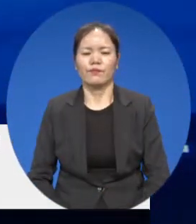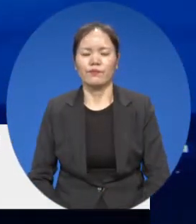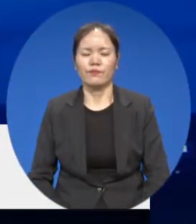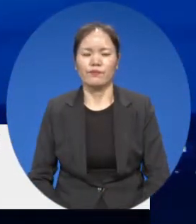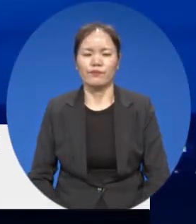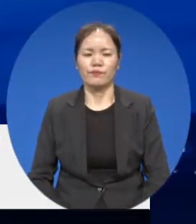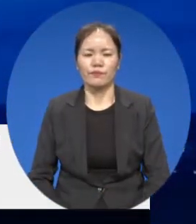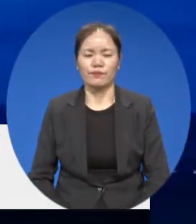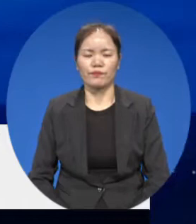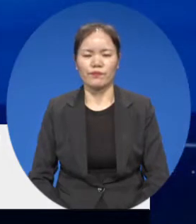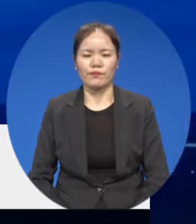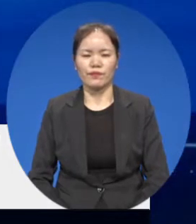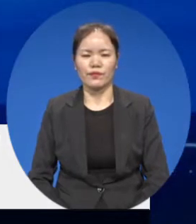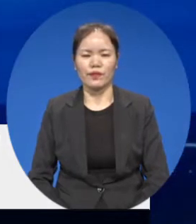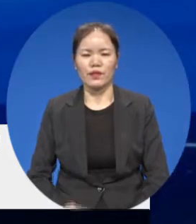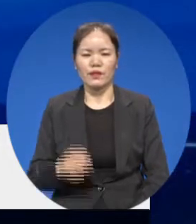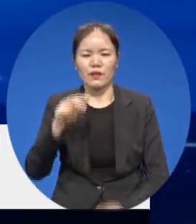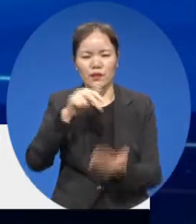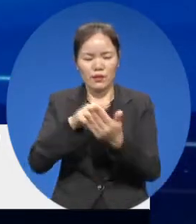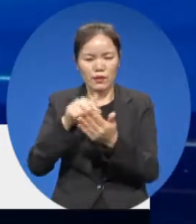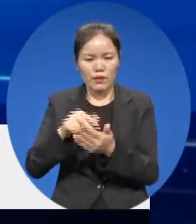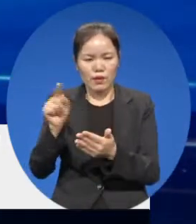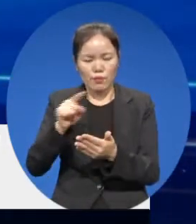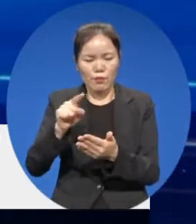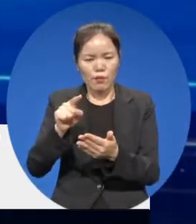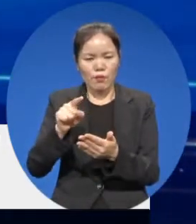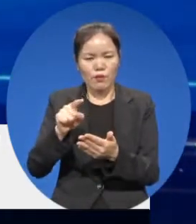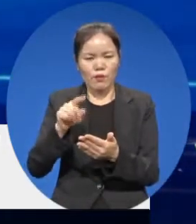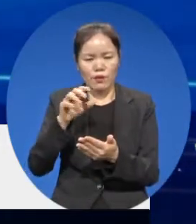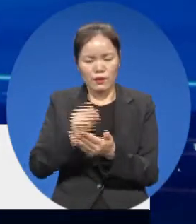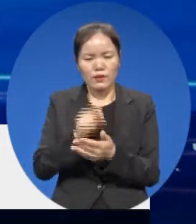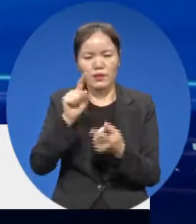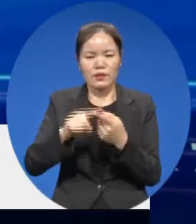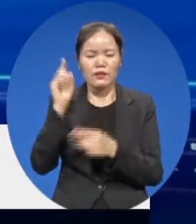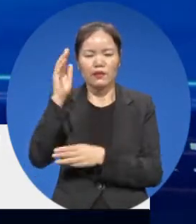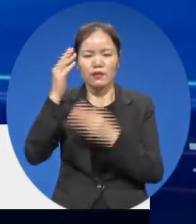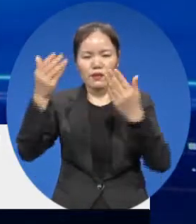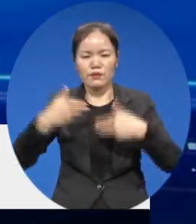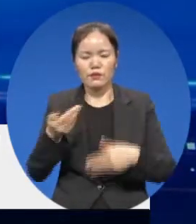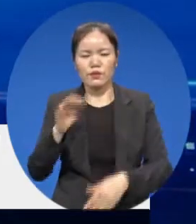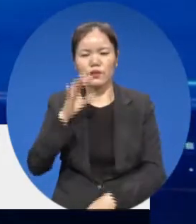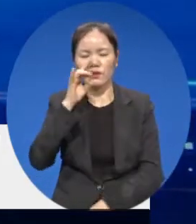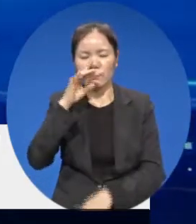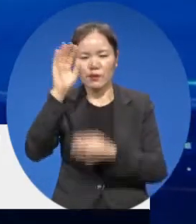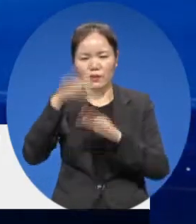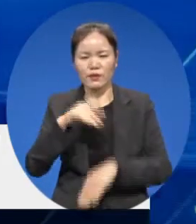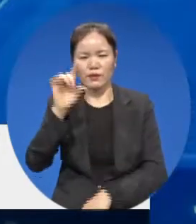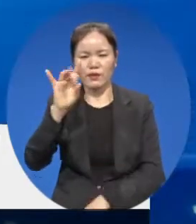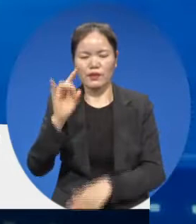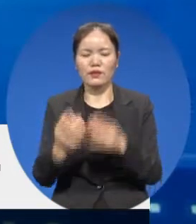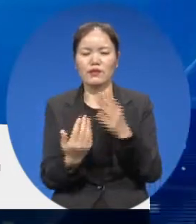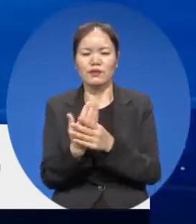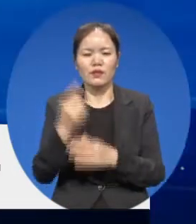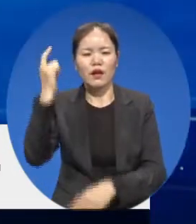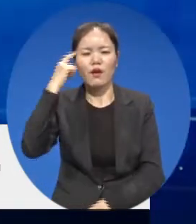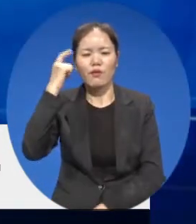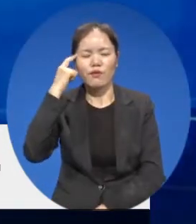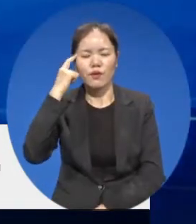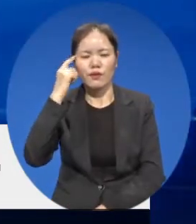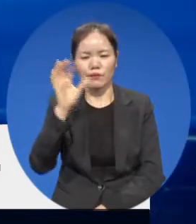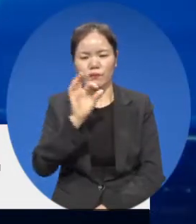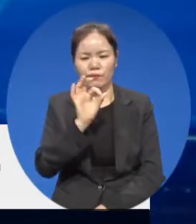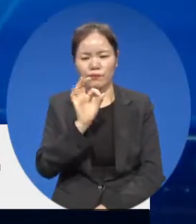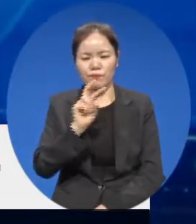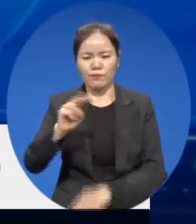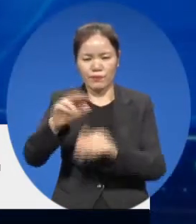어떠한 위치를 점하게 될지 이 부분에 대해 짚어 주셨는데 방금 궁금한 의 하나 생겼습니다 왜 야당